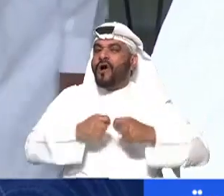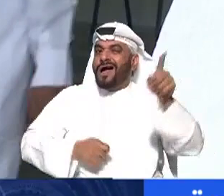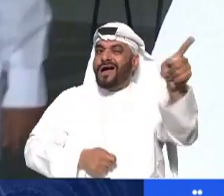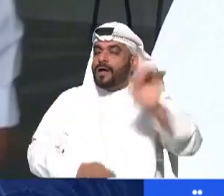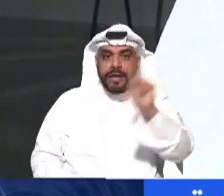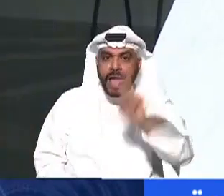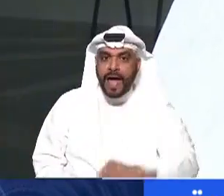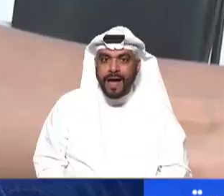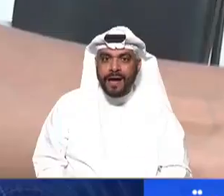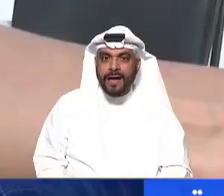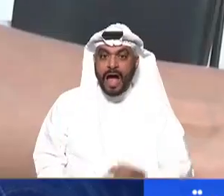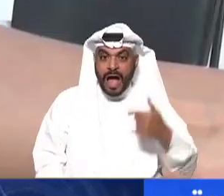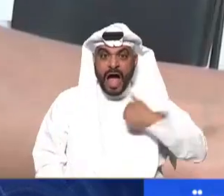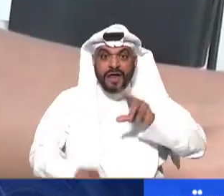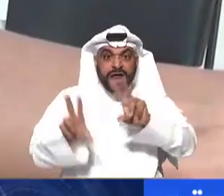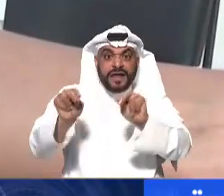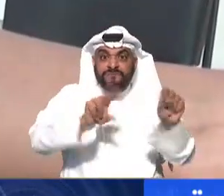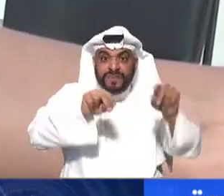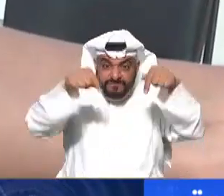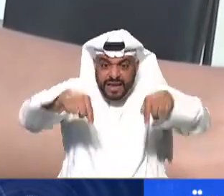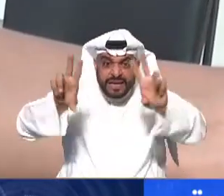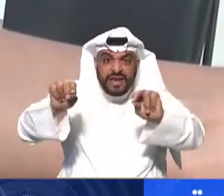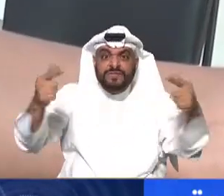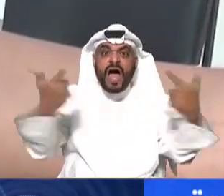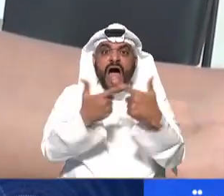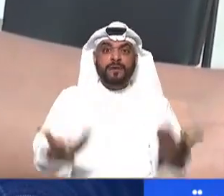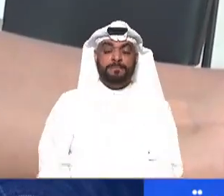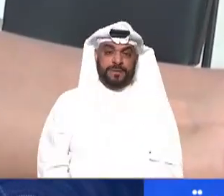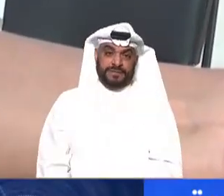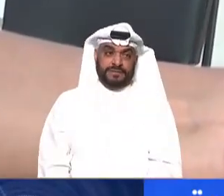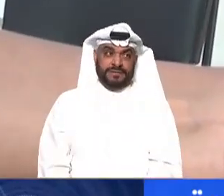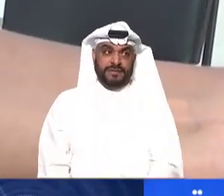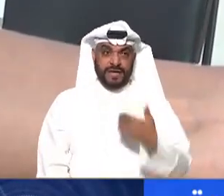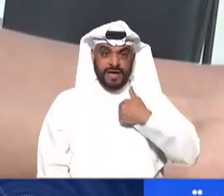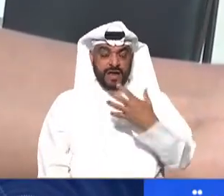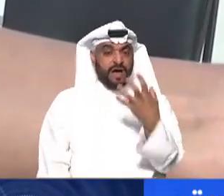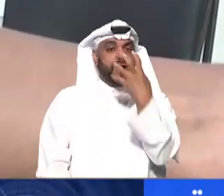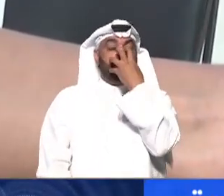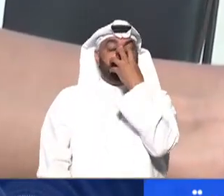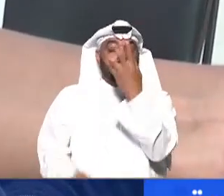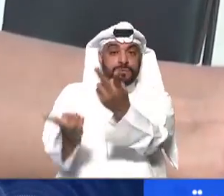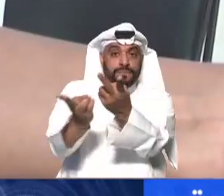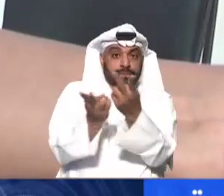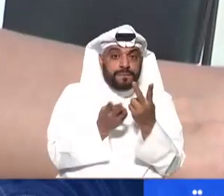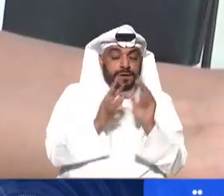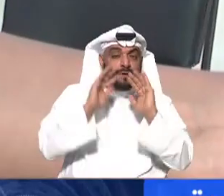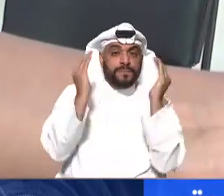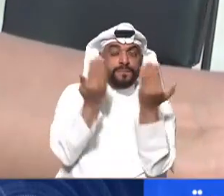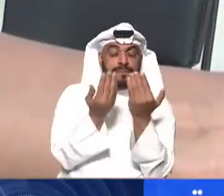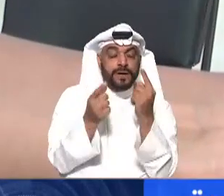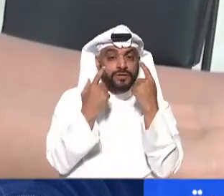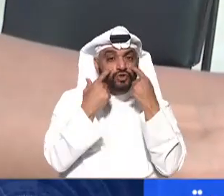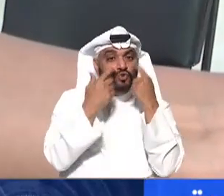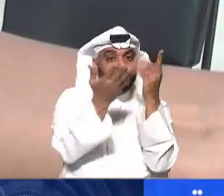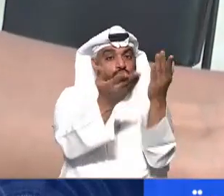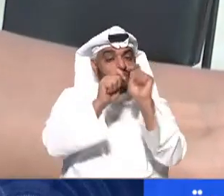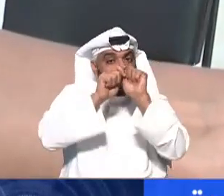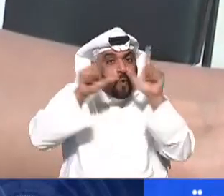حنا بحرب. وصلنا لمرحلة الخطر في العناية المركزة، يعني هذه الأرقام اللي الواحد لازم يشوف